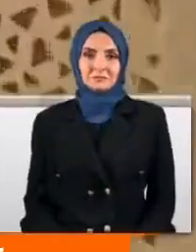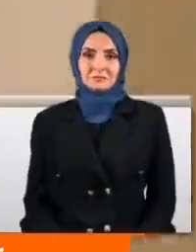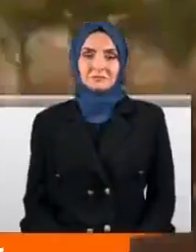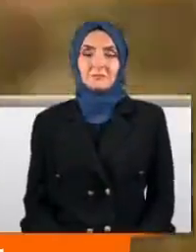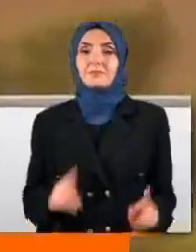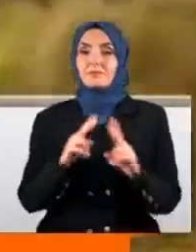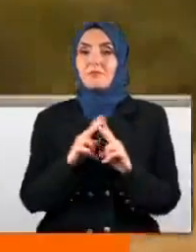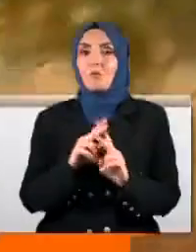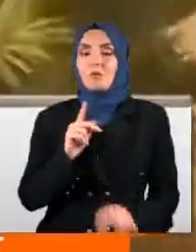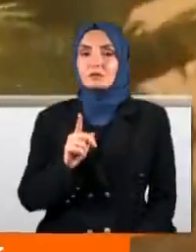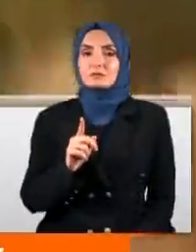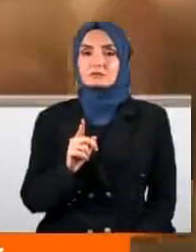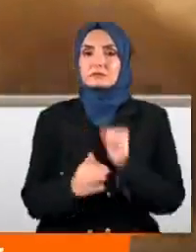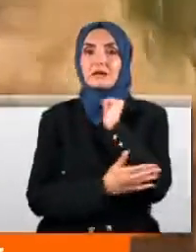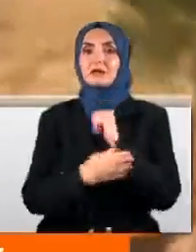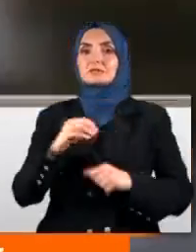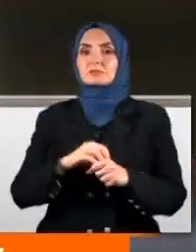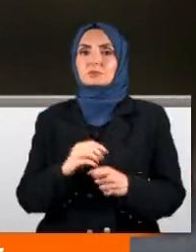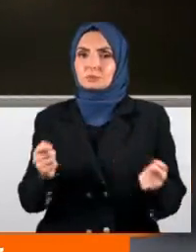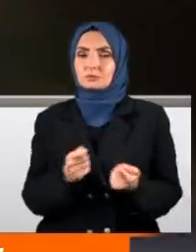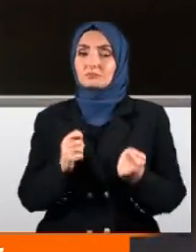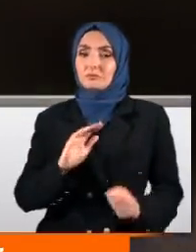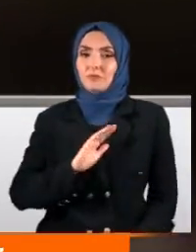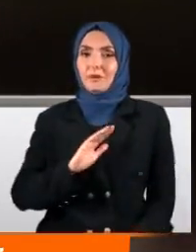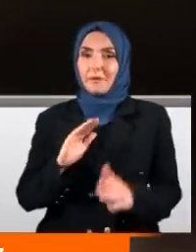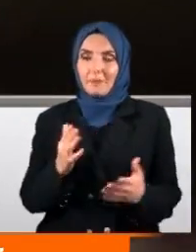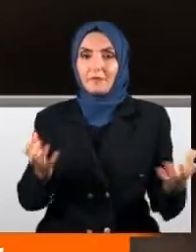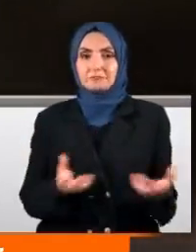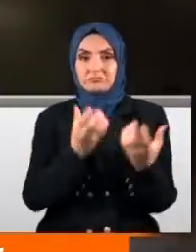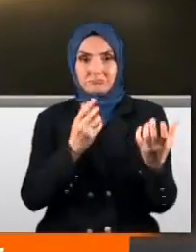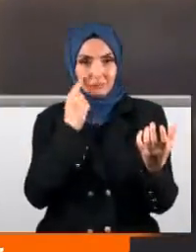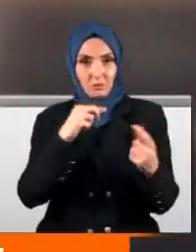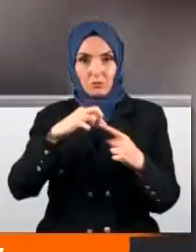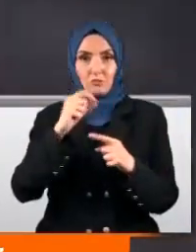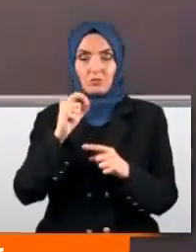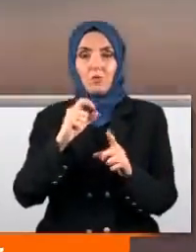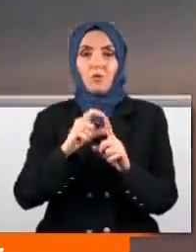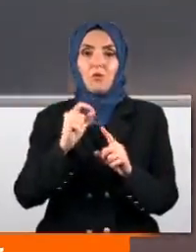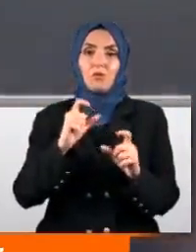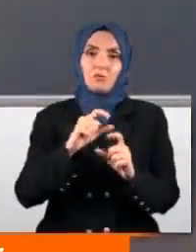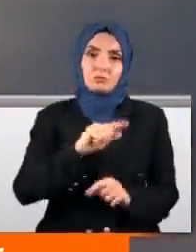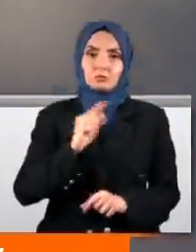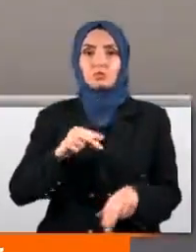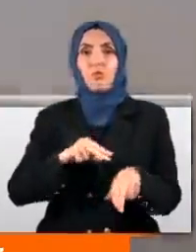Polis yardım için seferberlik halinde ama alevler Rodos ve Korfu'da ne yazık ki onlardan önde.